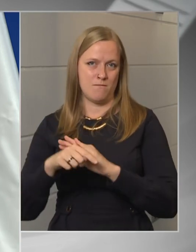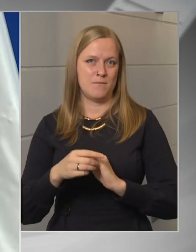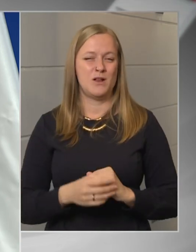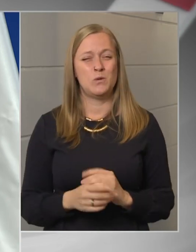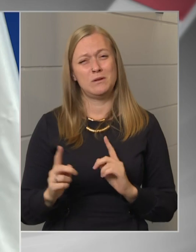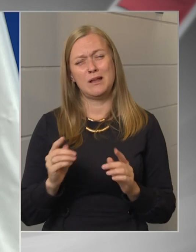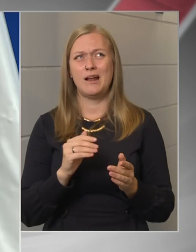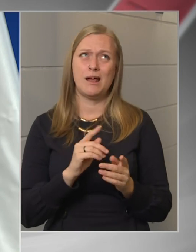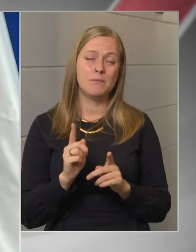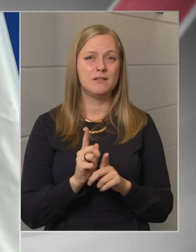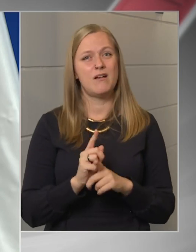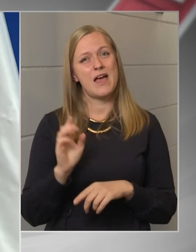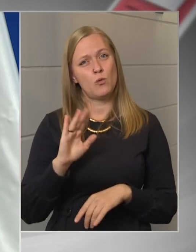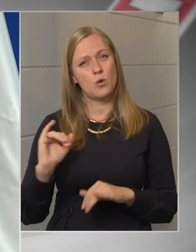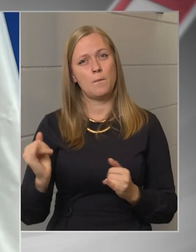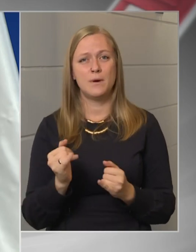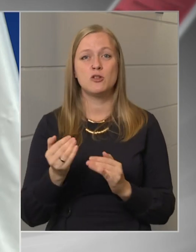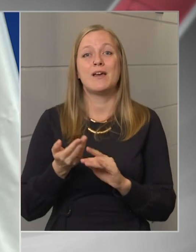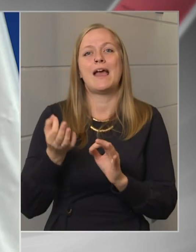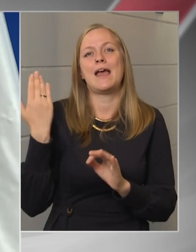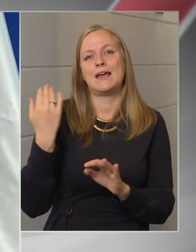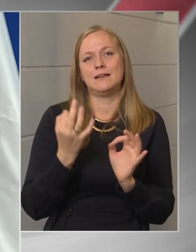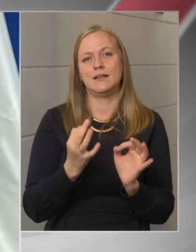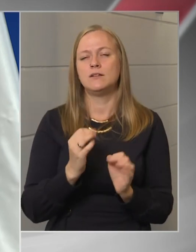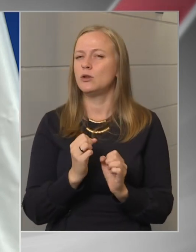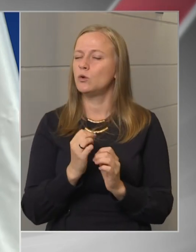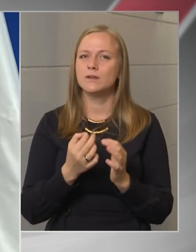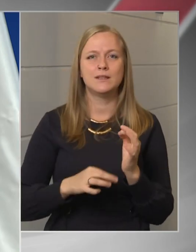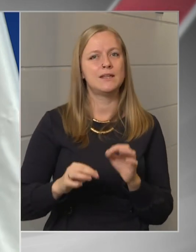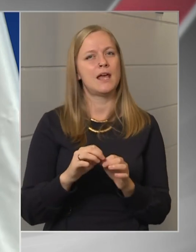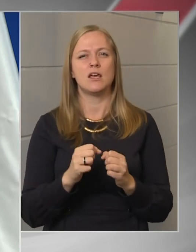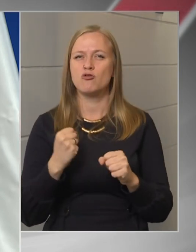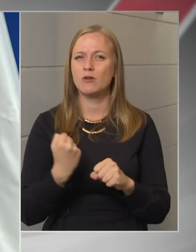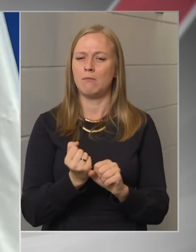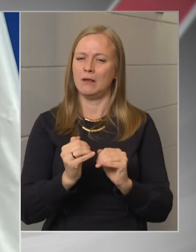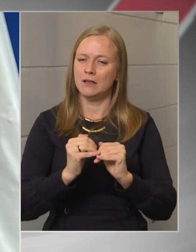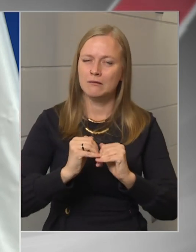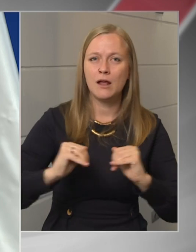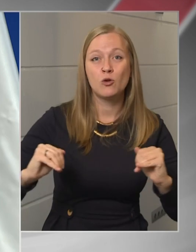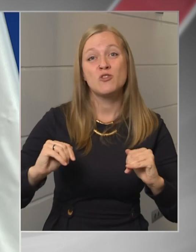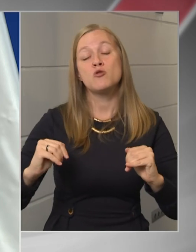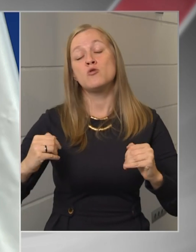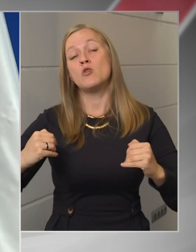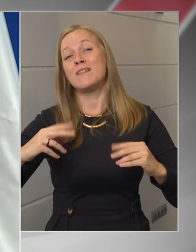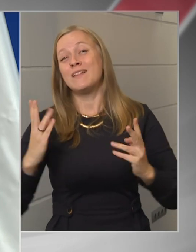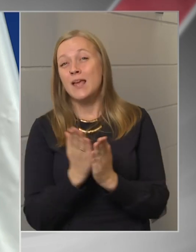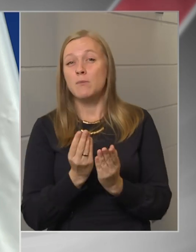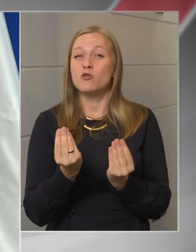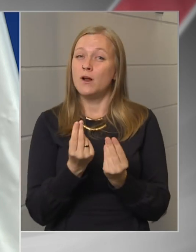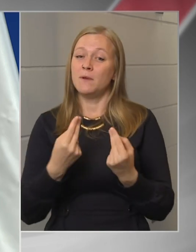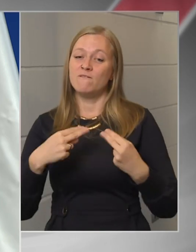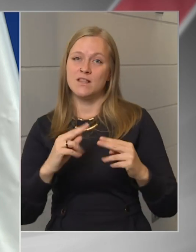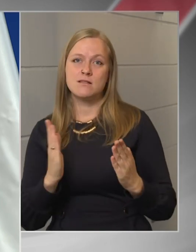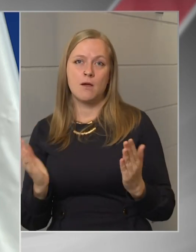ha talán Európa is az eredeti, nagyon kemény, teljes elkülönést hirdető állásponttól visszáblépet volna valamelyest,